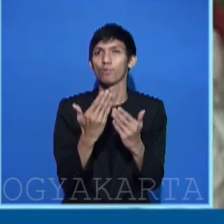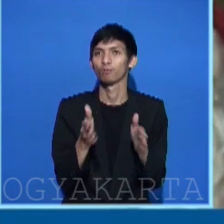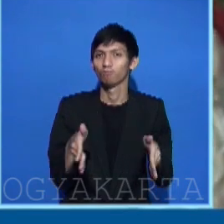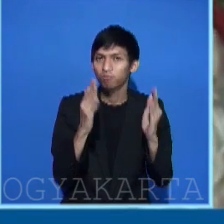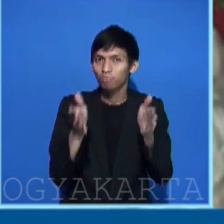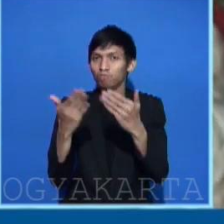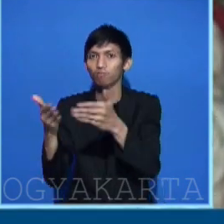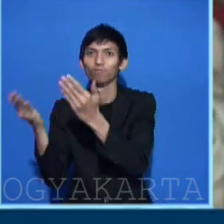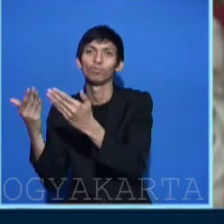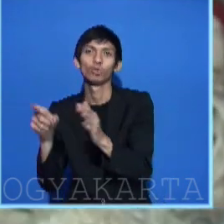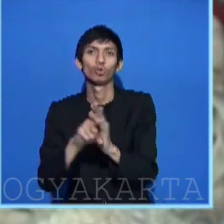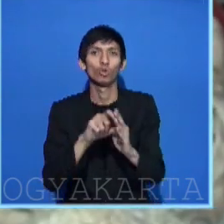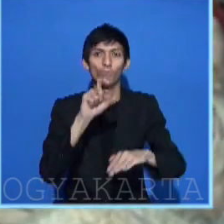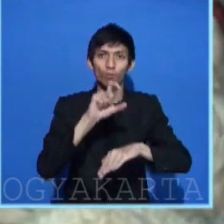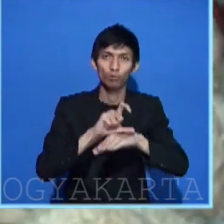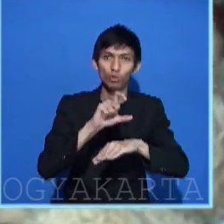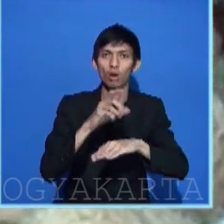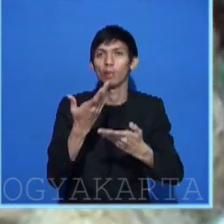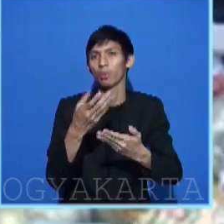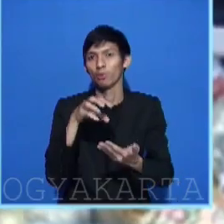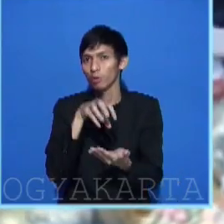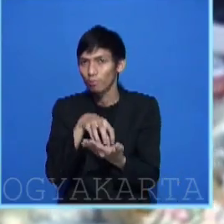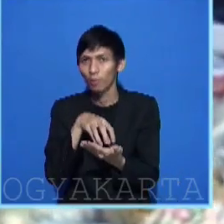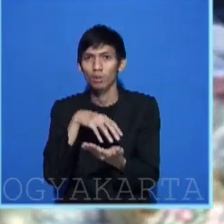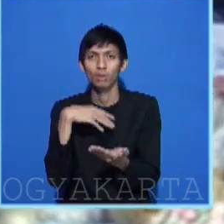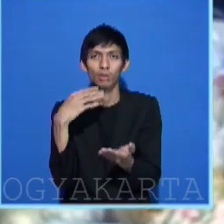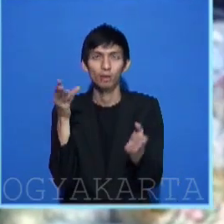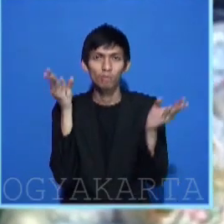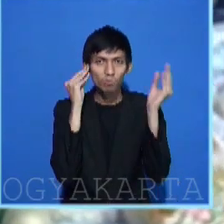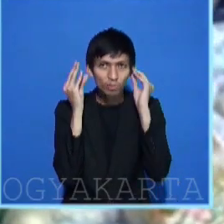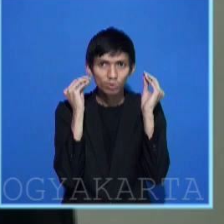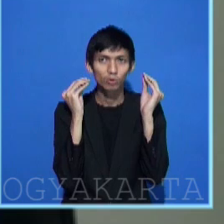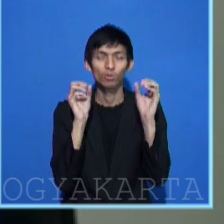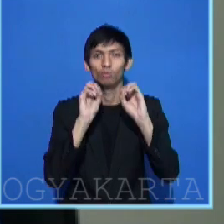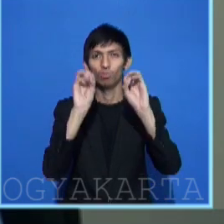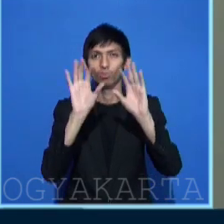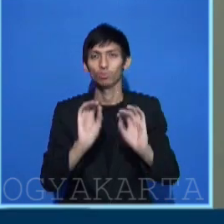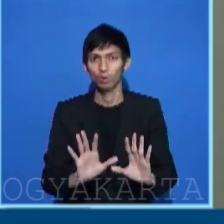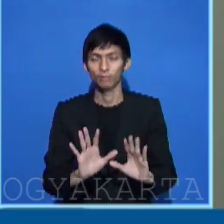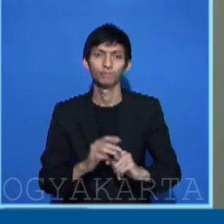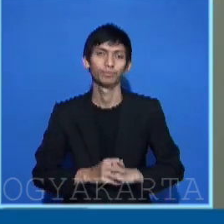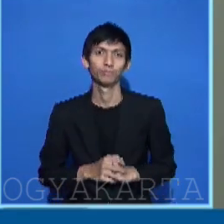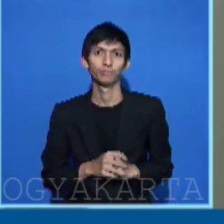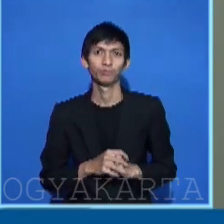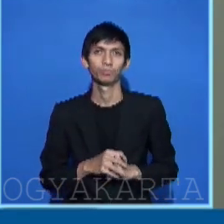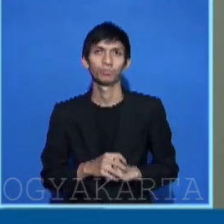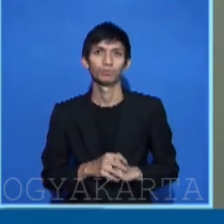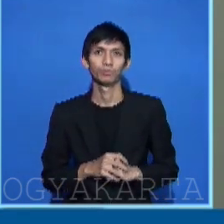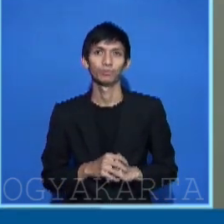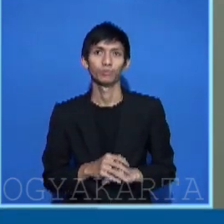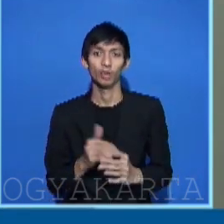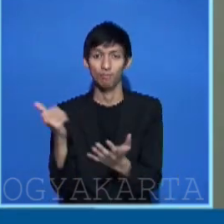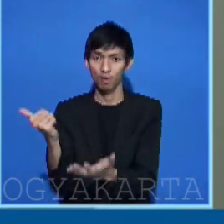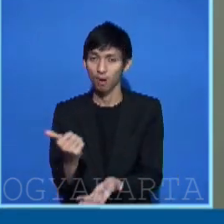paturasan, musola ingga wontenipun serono arupi pengeras suara kangge paring pengumuman. Pendapatan asli desa